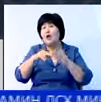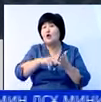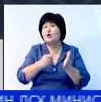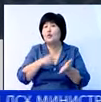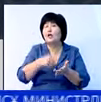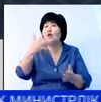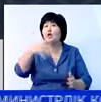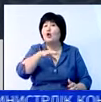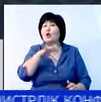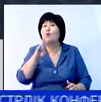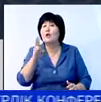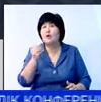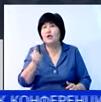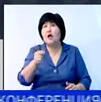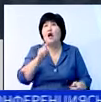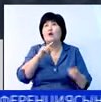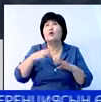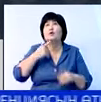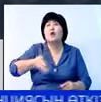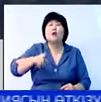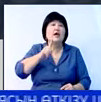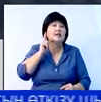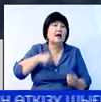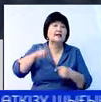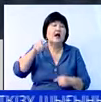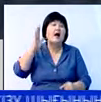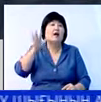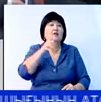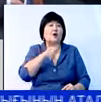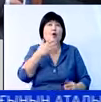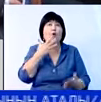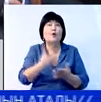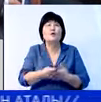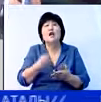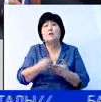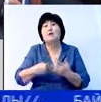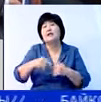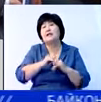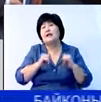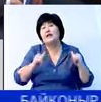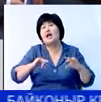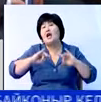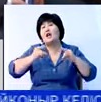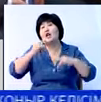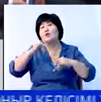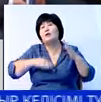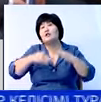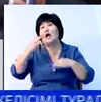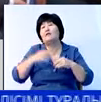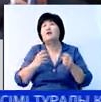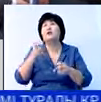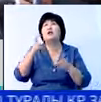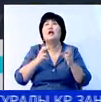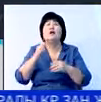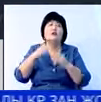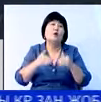құны 50 миллион теңге. Форумда сөз алған жас кәсіпкер алдағы уақытта өз бизнесін кеңейтіп, кірпіш зауытын салуды жоспарлап